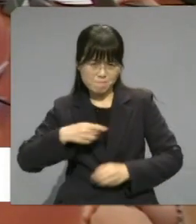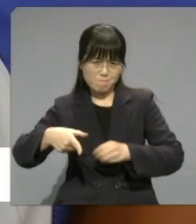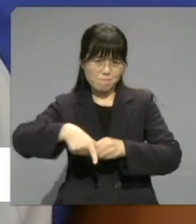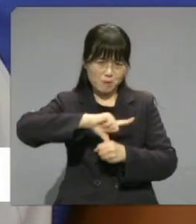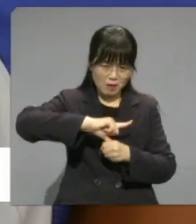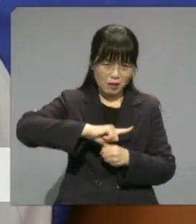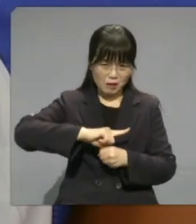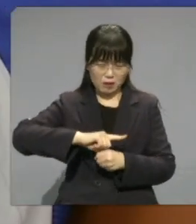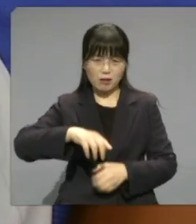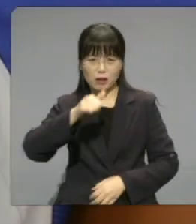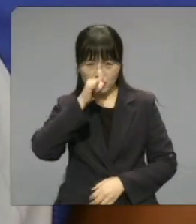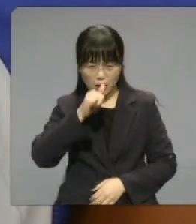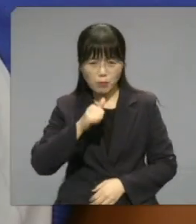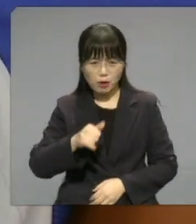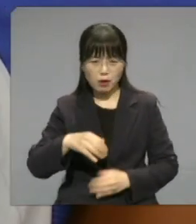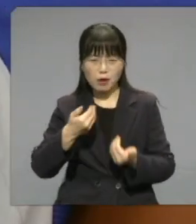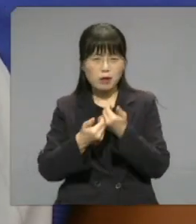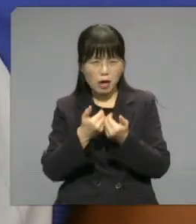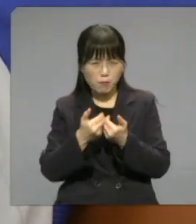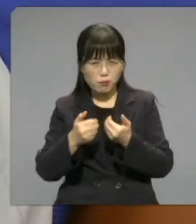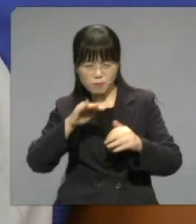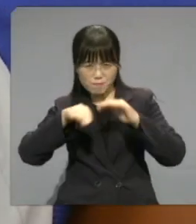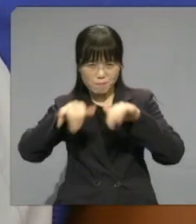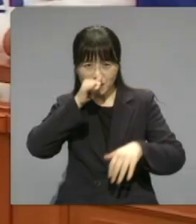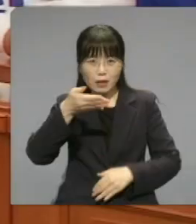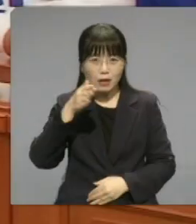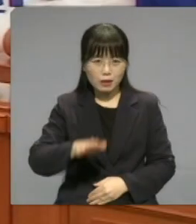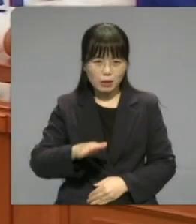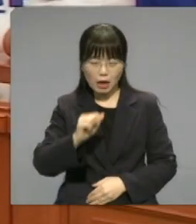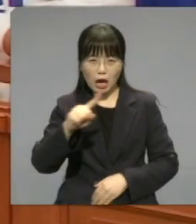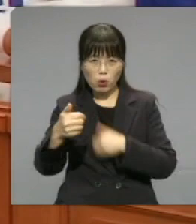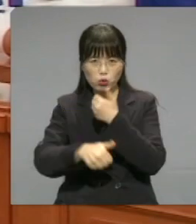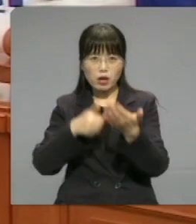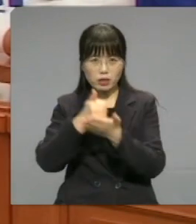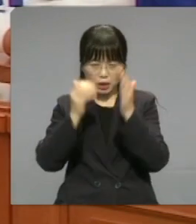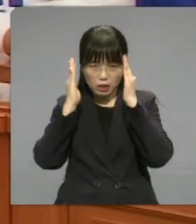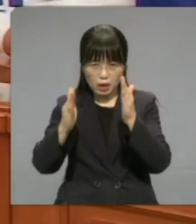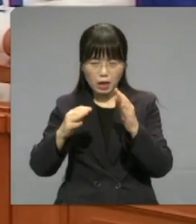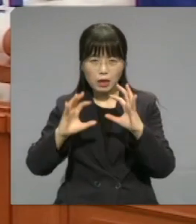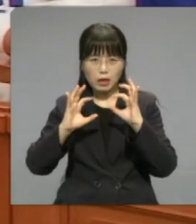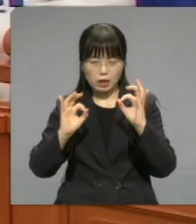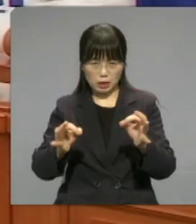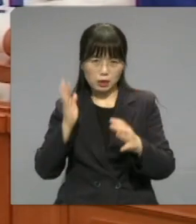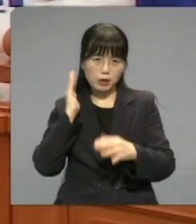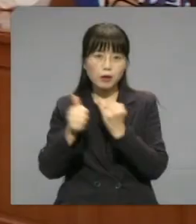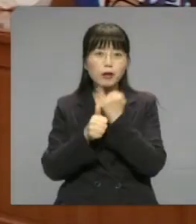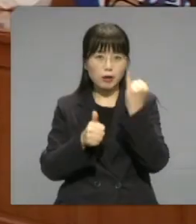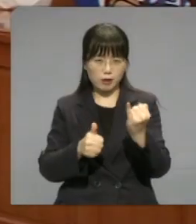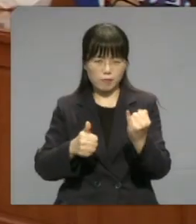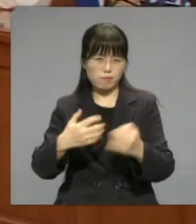루비콘강을 건넜다며 여권의 내분을 파고들었는데 한 위원장을 향해 김건희